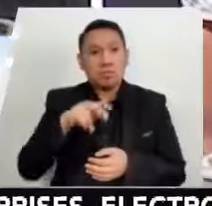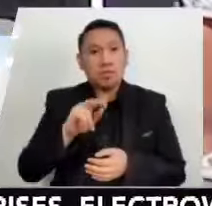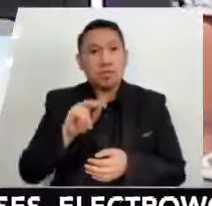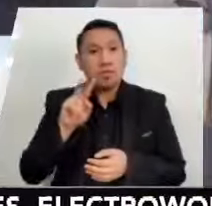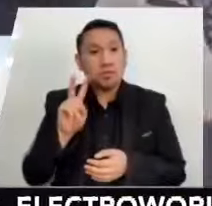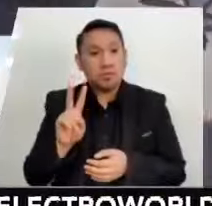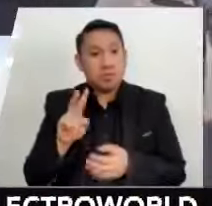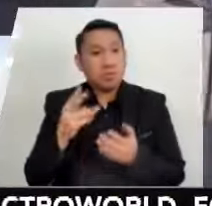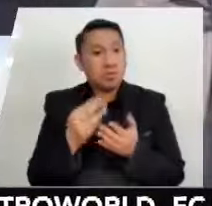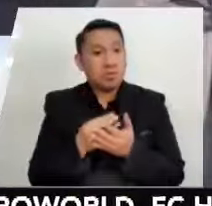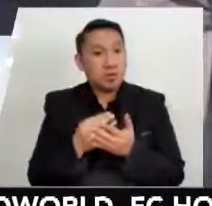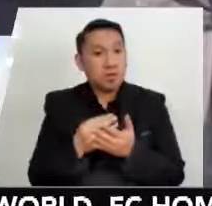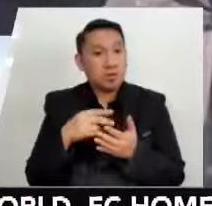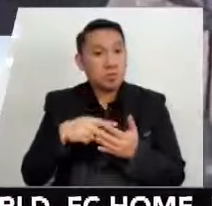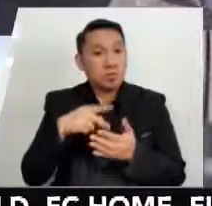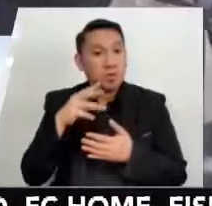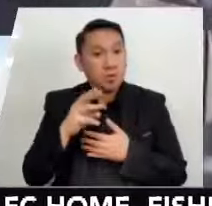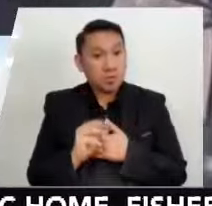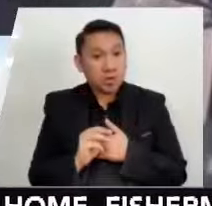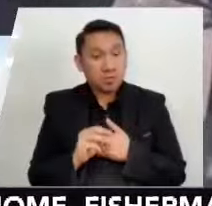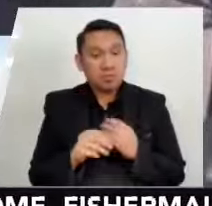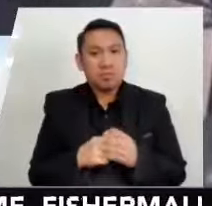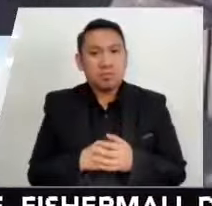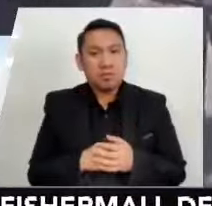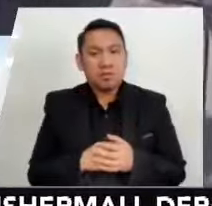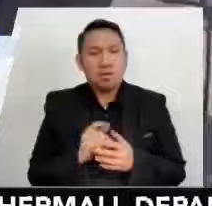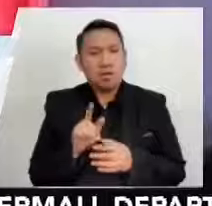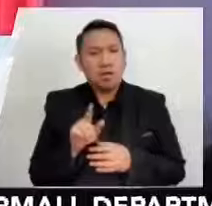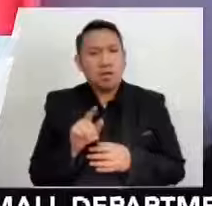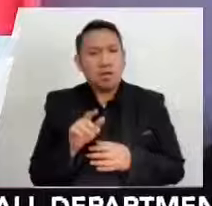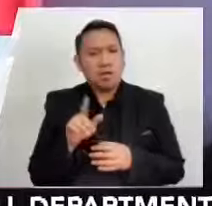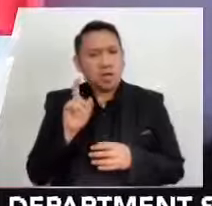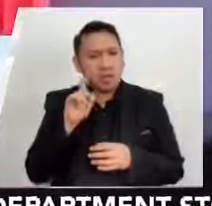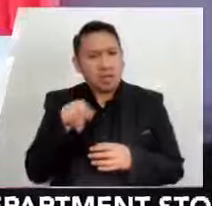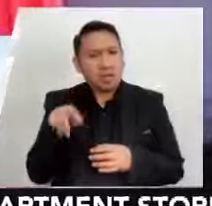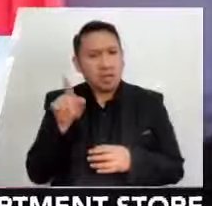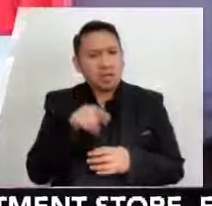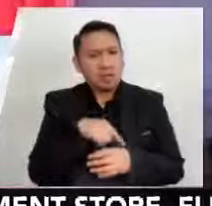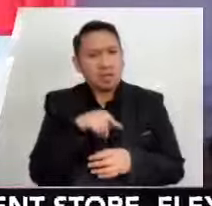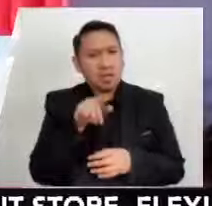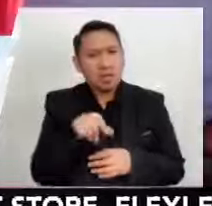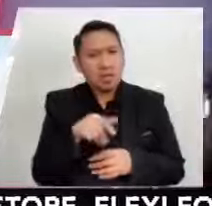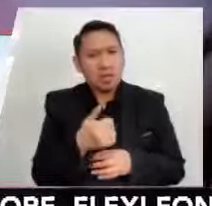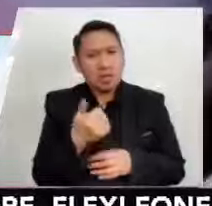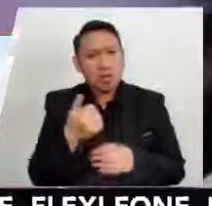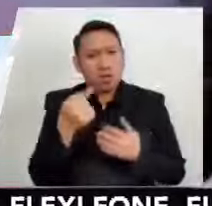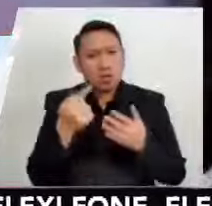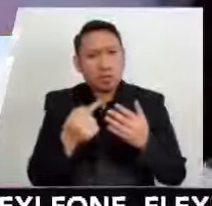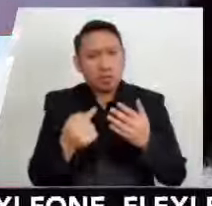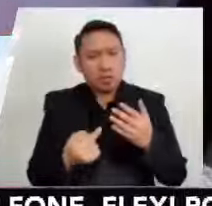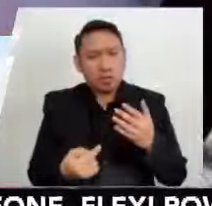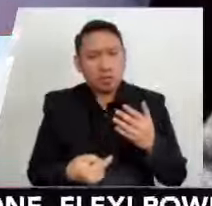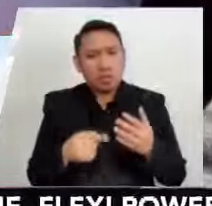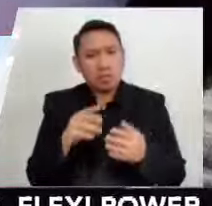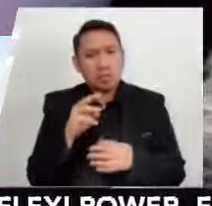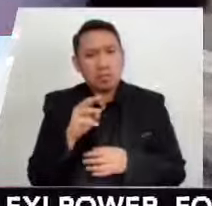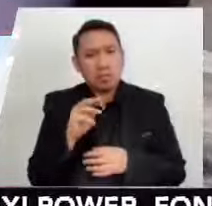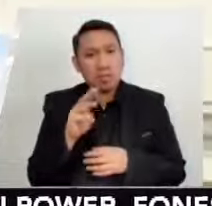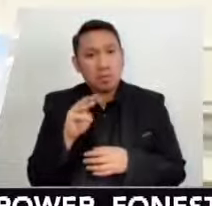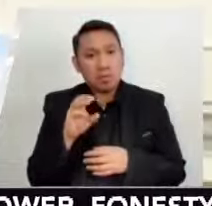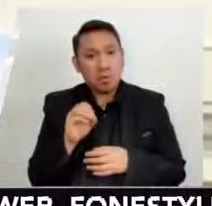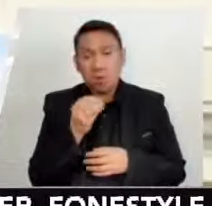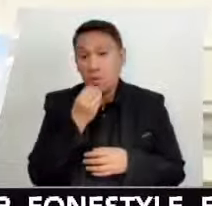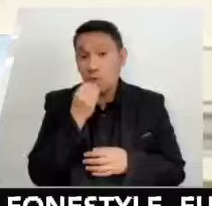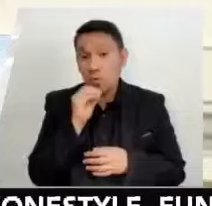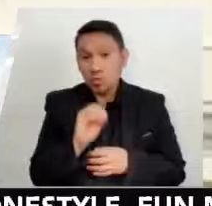nilang ipawalang bisa ang mga bagong department order at memo ng DOTR at LTFRB na inilabas matapos